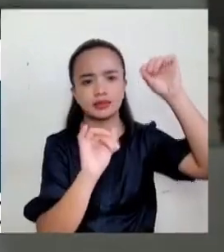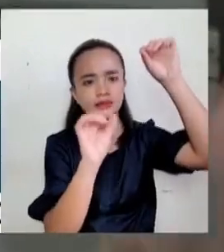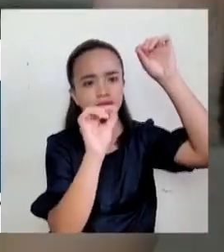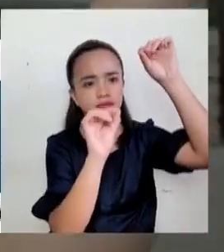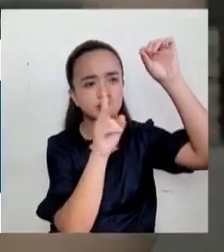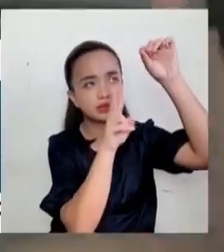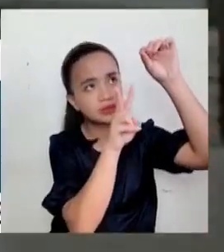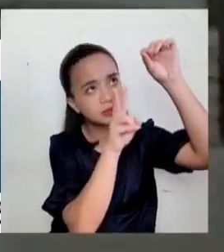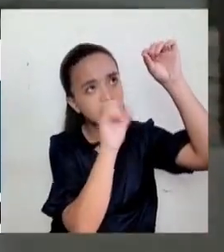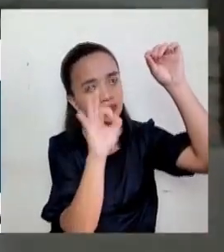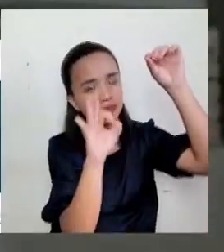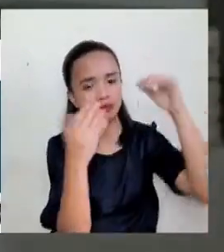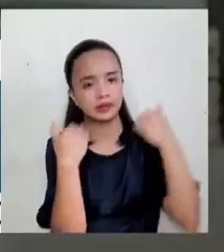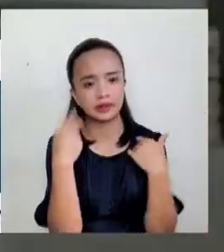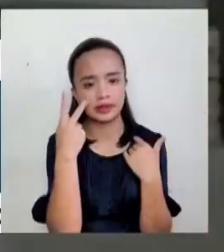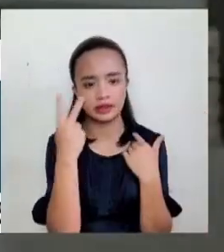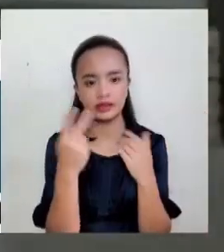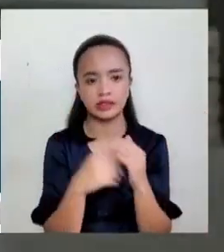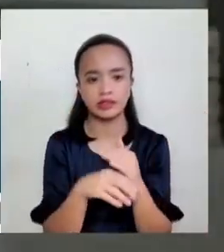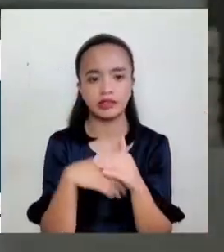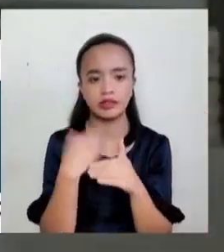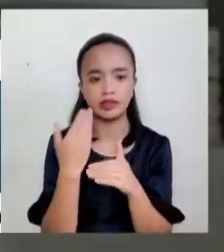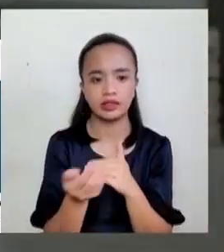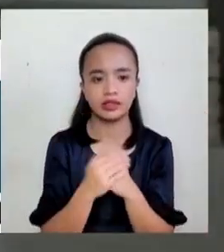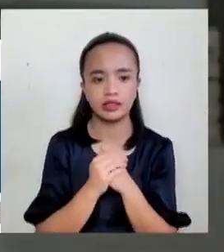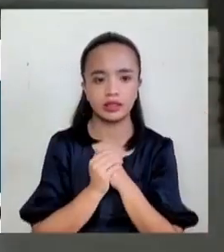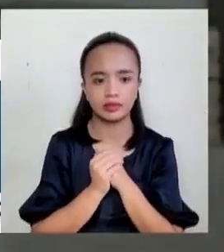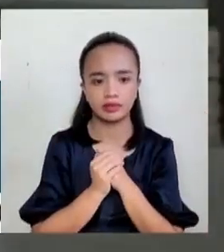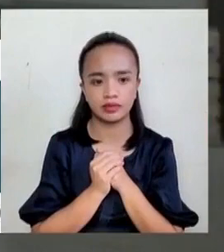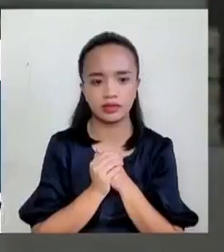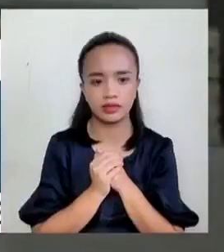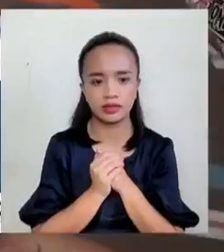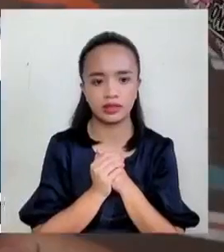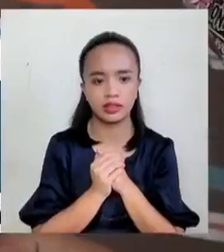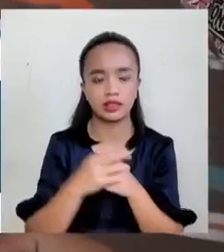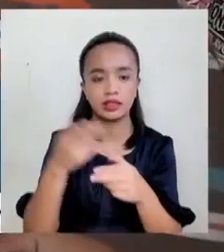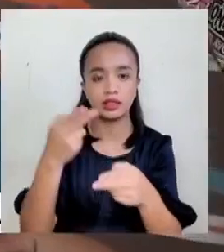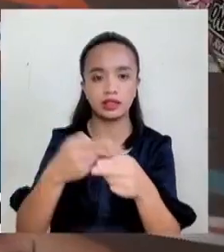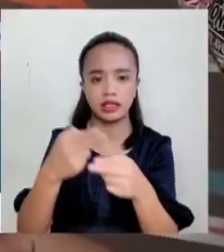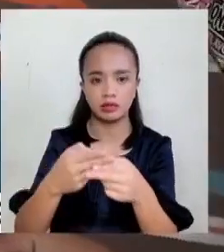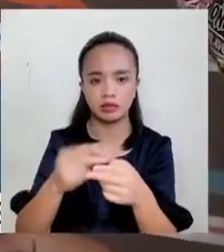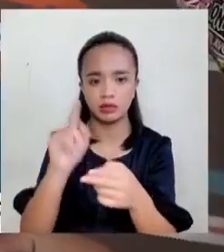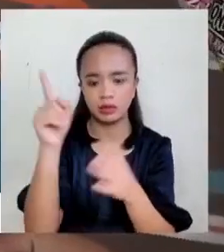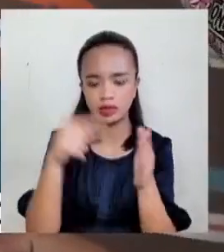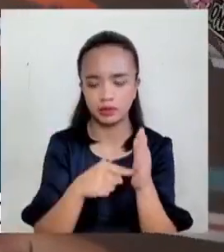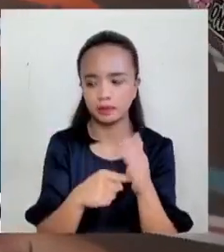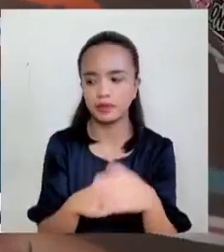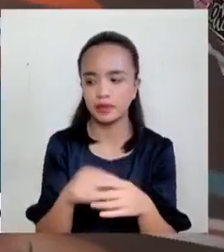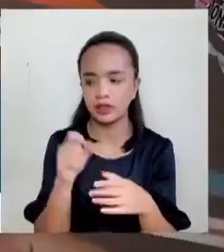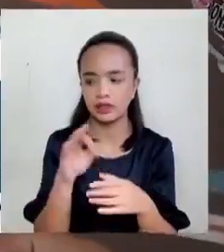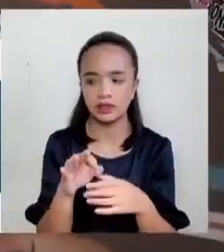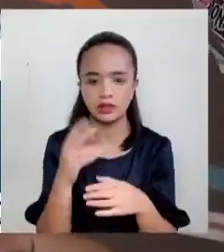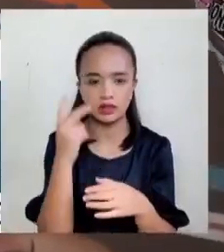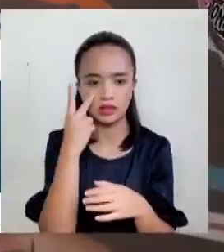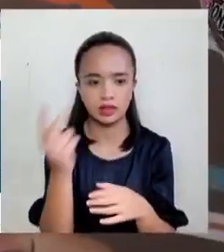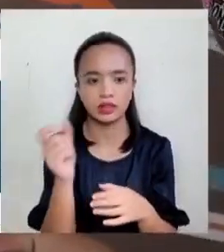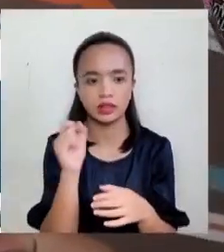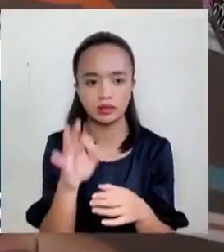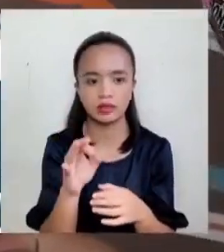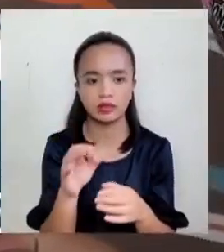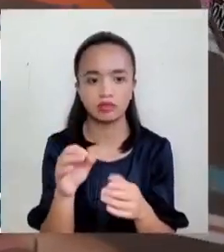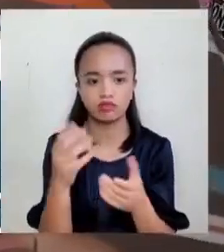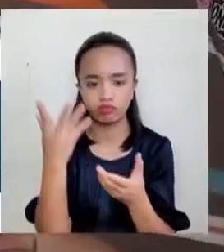pag merong nakikita. Tsaka yung sa yung pangalan po nung 1,000. Pag malapis siya, tsaka pag kumukupas po